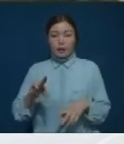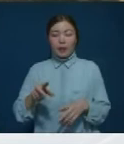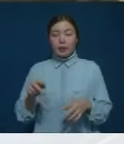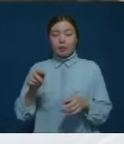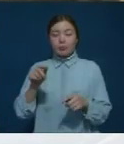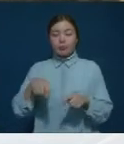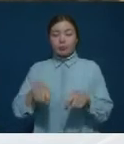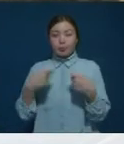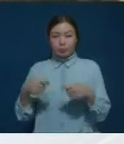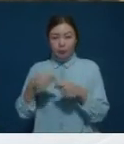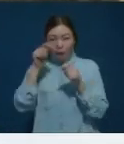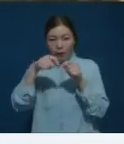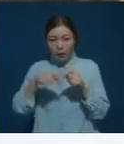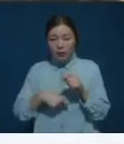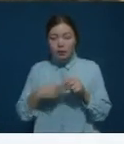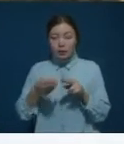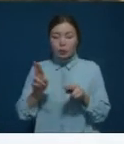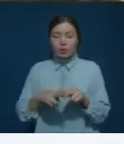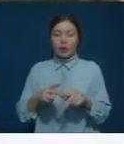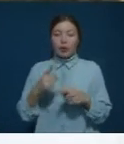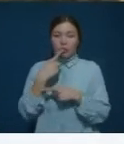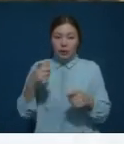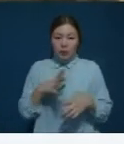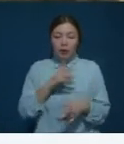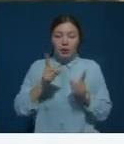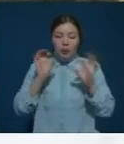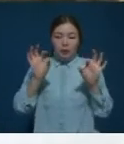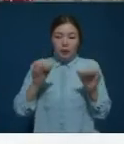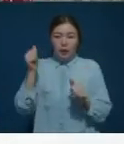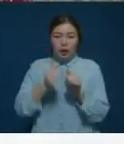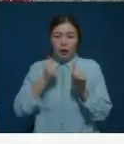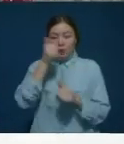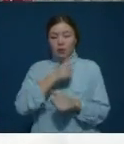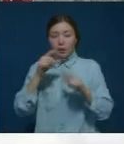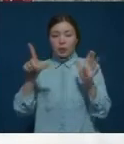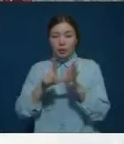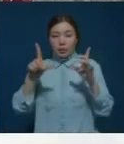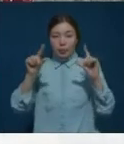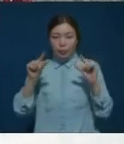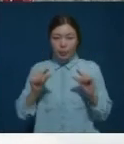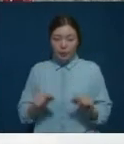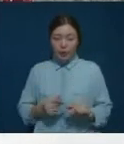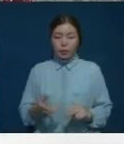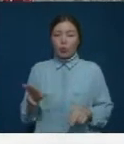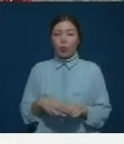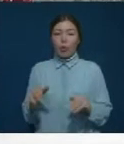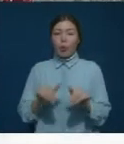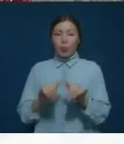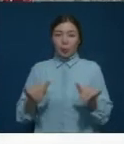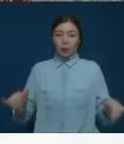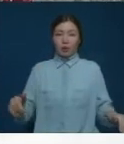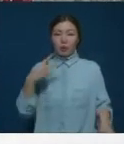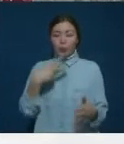тергеу жұмысының қорытындысына арналған брифингте айтылды. Жыл сайын салық ставкаларының төмендетіліп, үрдістердің оңтайландырып жатқанына